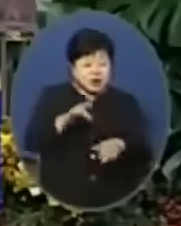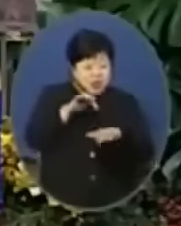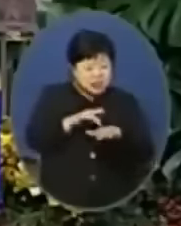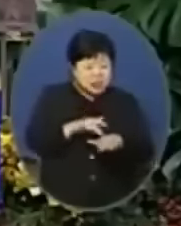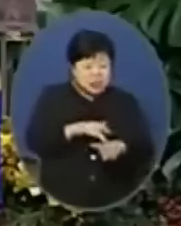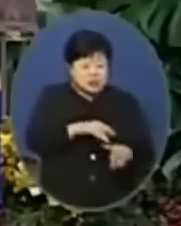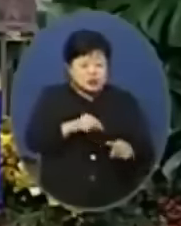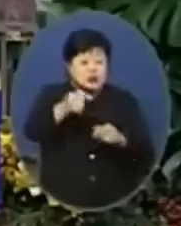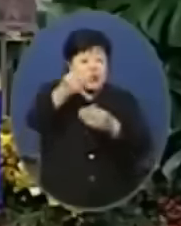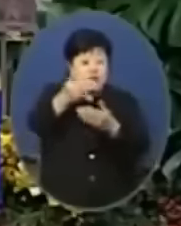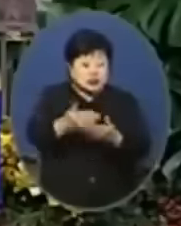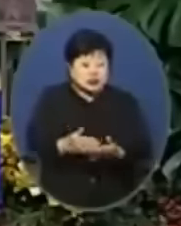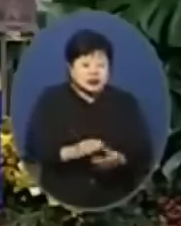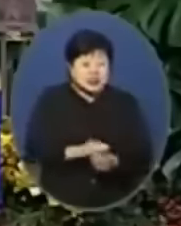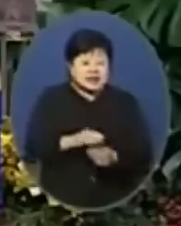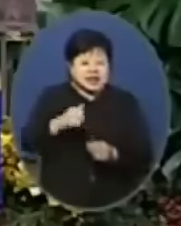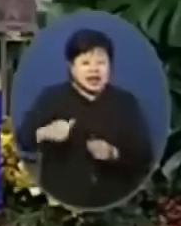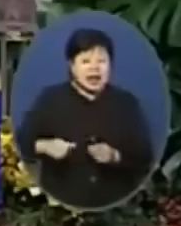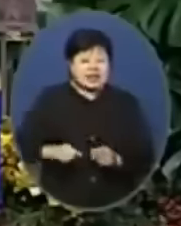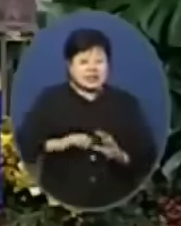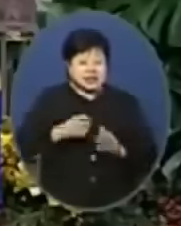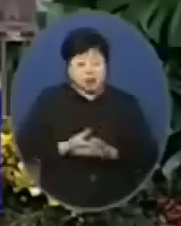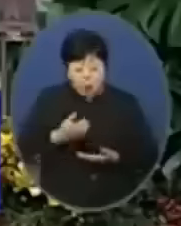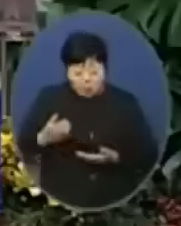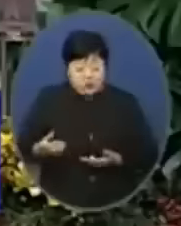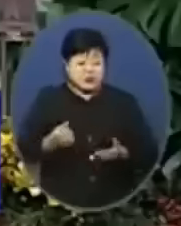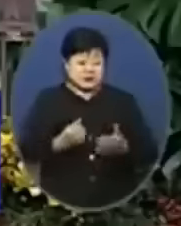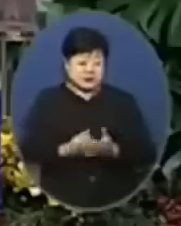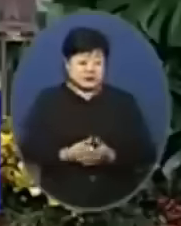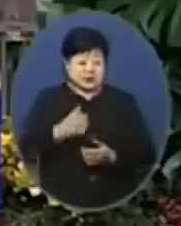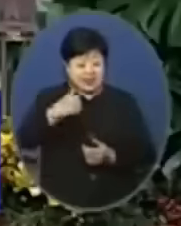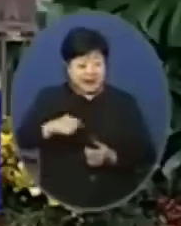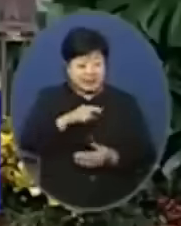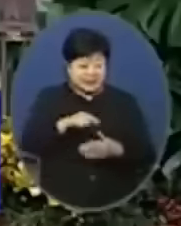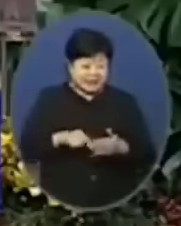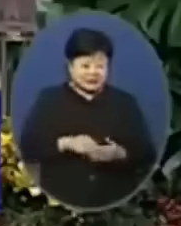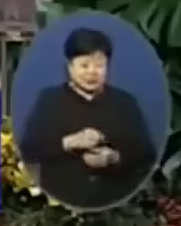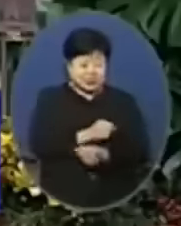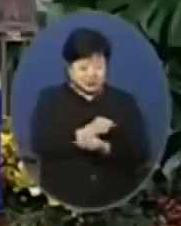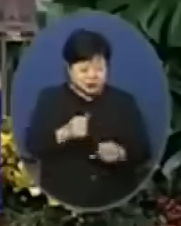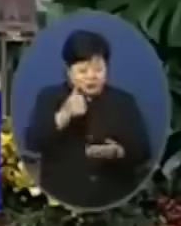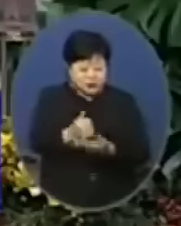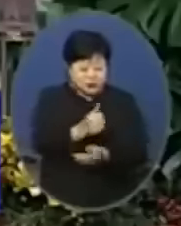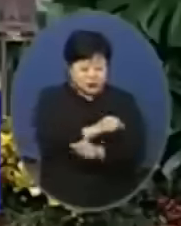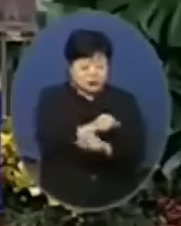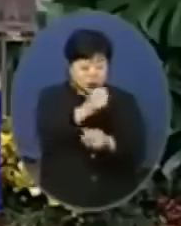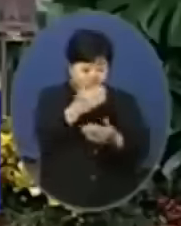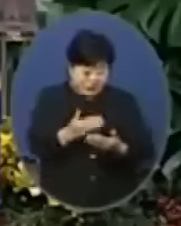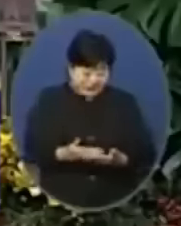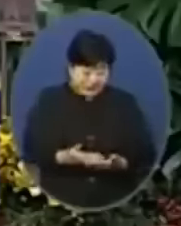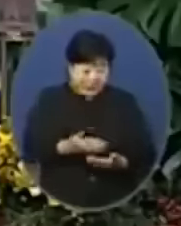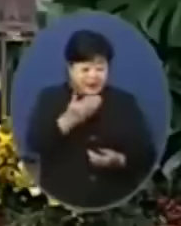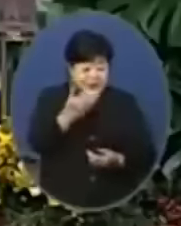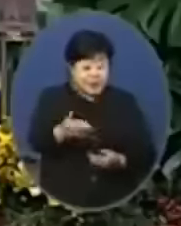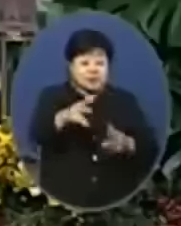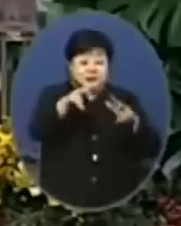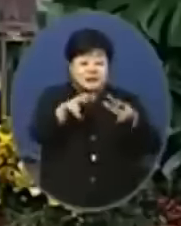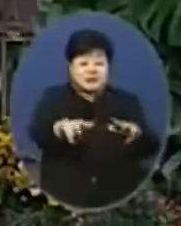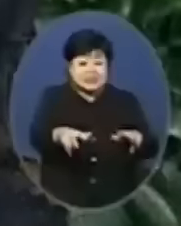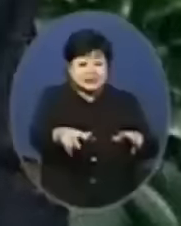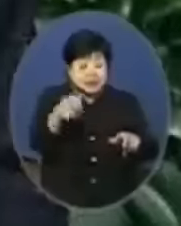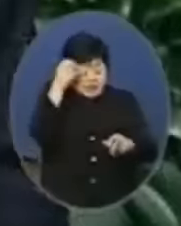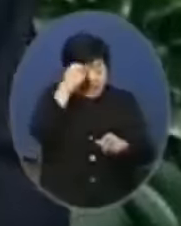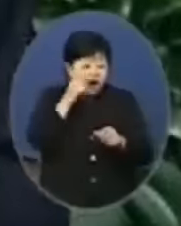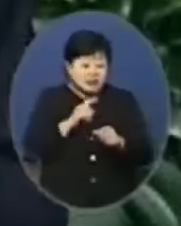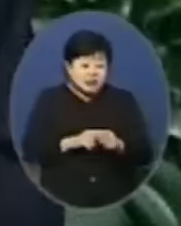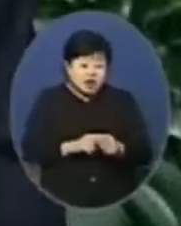권세에서 건져내서 그 사랑의 아들 나라로 옮기셨으니 그 아들 안에서 우리가 속량꽃 죄사함을 받았다. 여러분은 지금